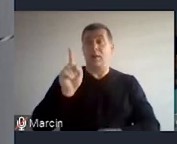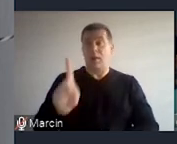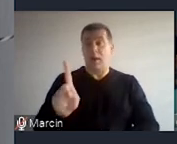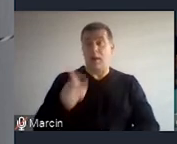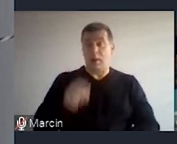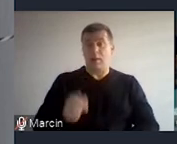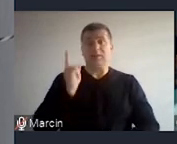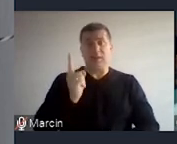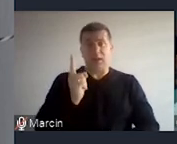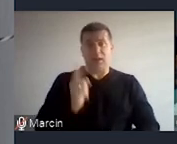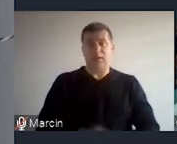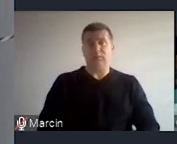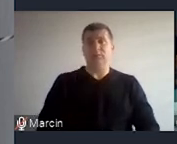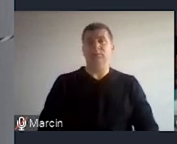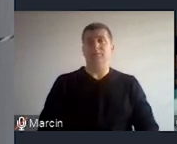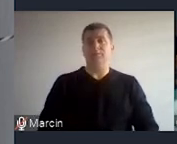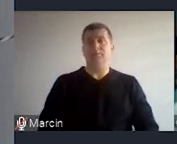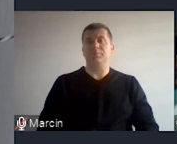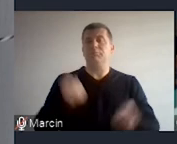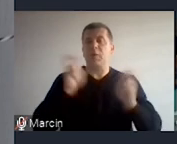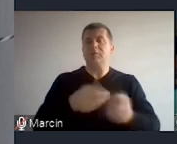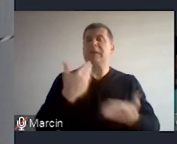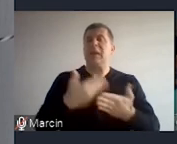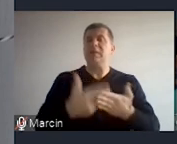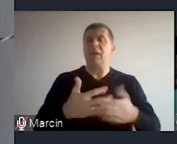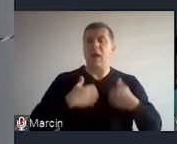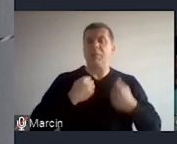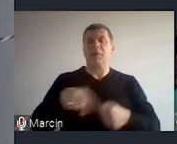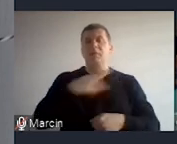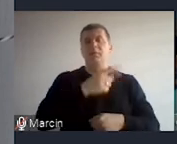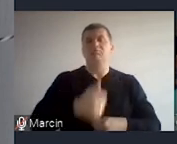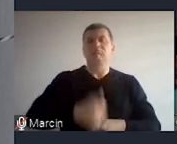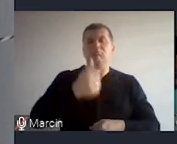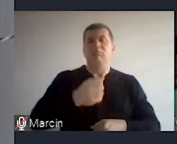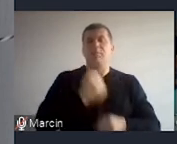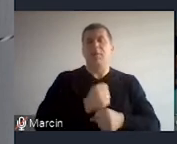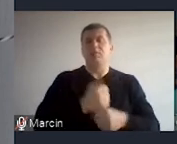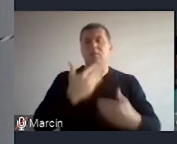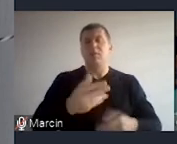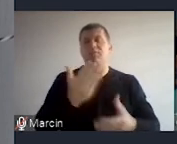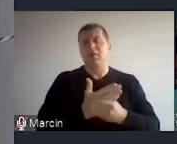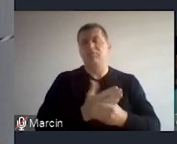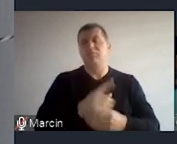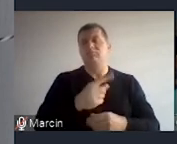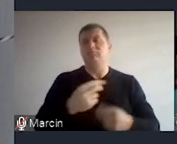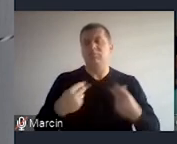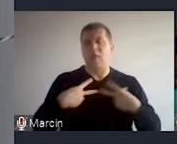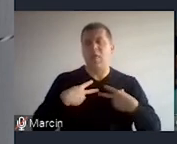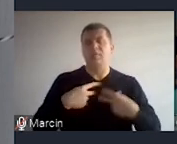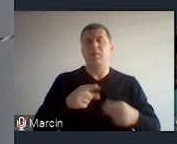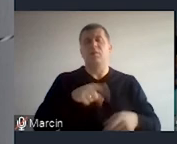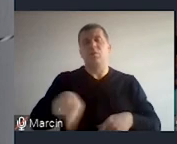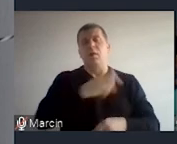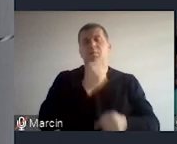ten zakaz powstał po to, żeby pracodawca nie robił swojemu